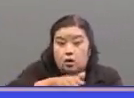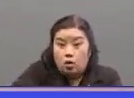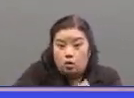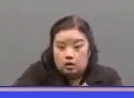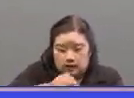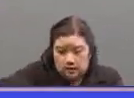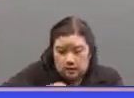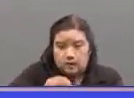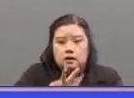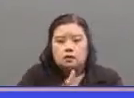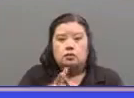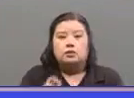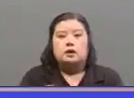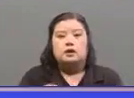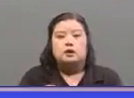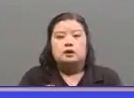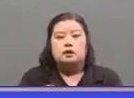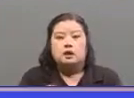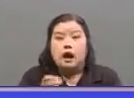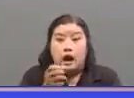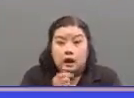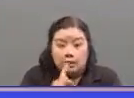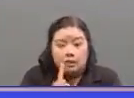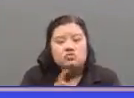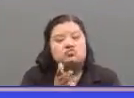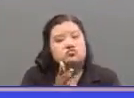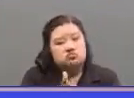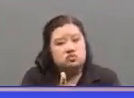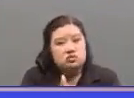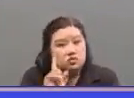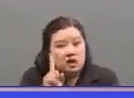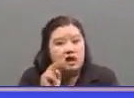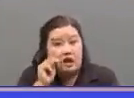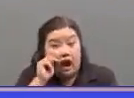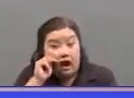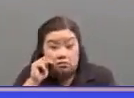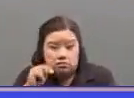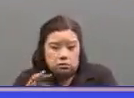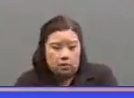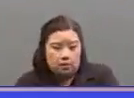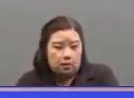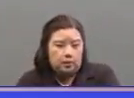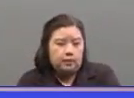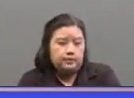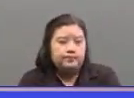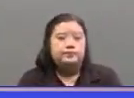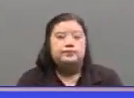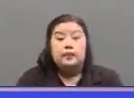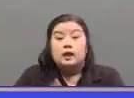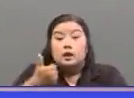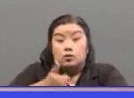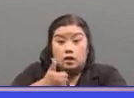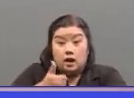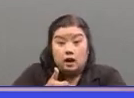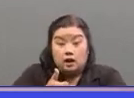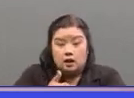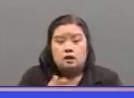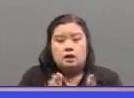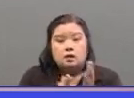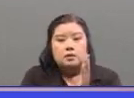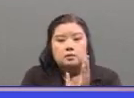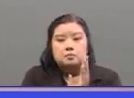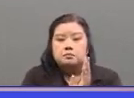ท่วมพื้นที่การเกษตรนะคะแล้วก็บริเวณริมแม่น้ำโขงค่ะตั้งแต่โรงเรียนอนุบาลบึงกาฬวิสิตอำนวยสินนะคะลงไปจน